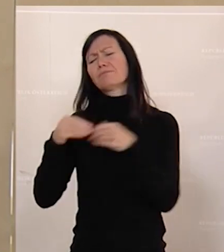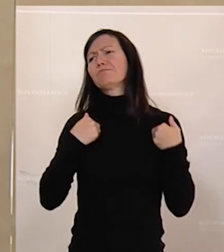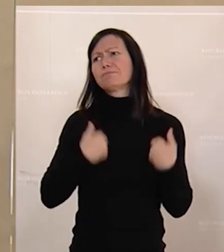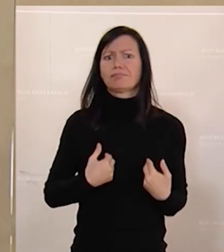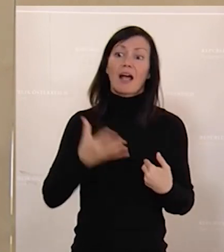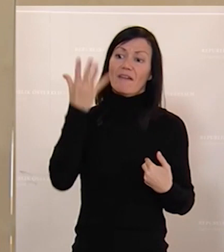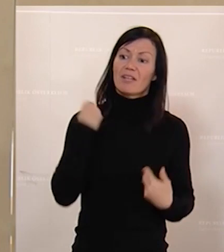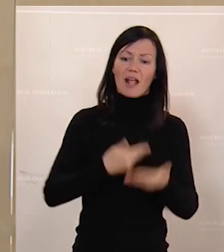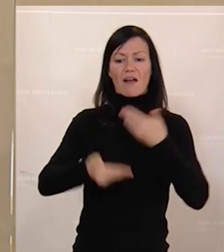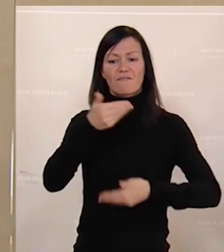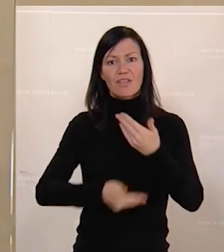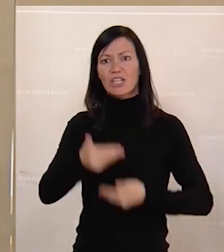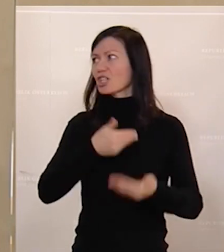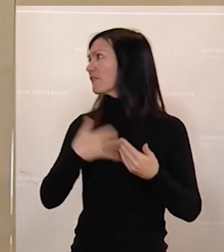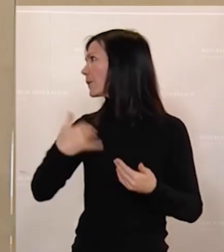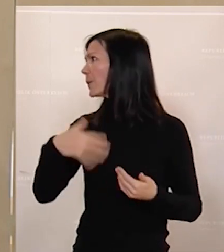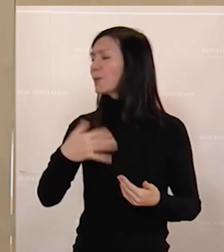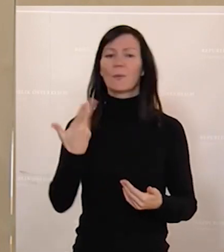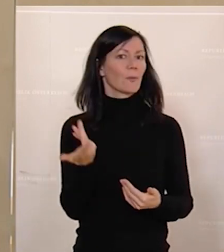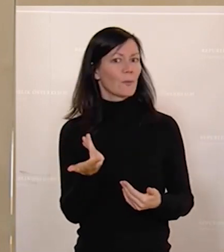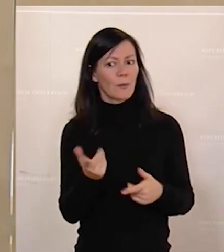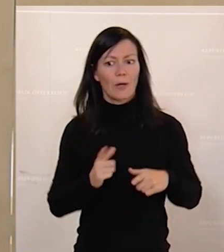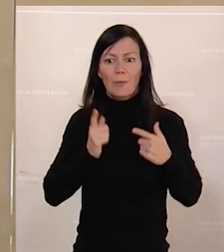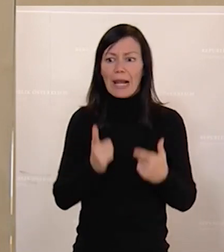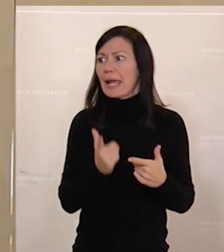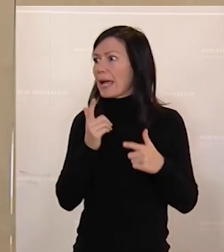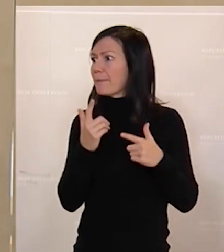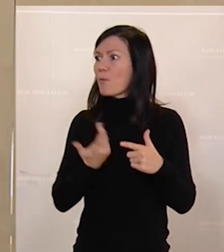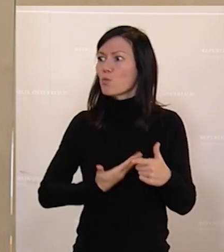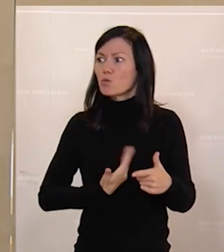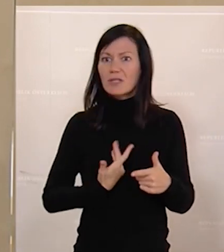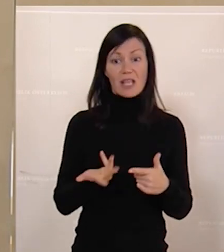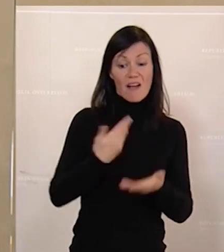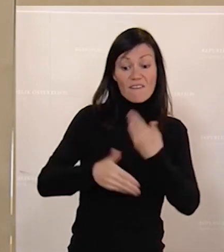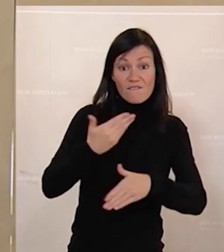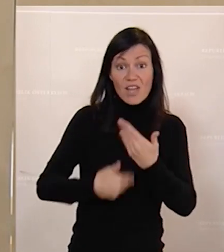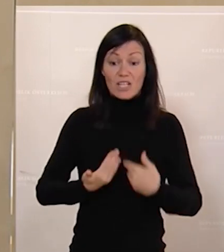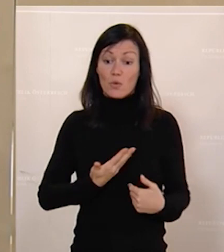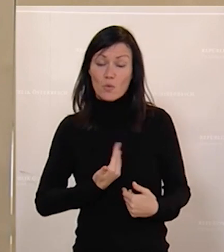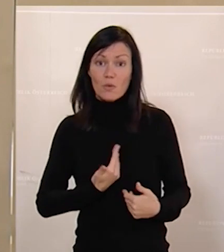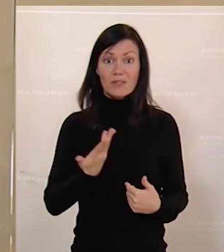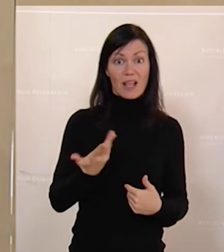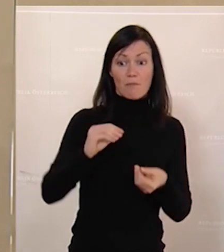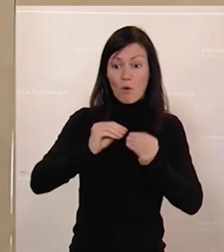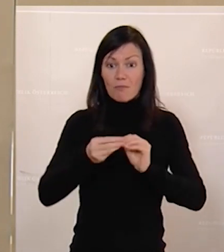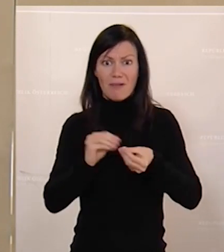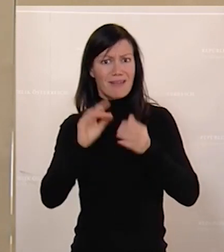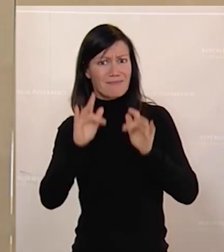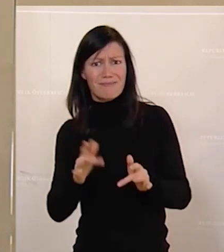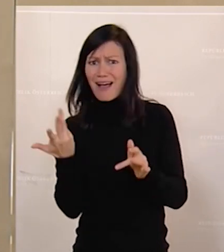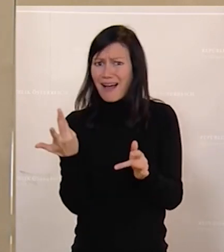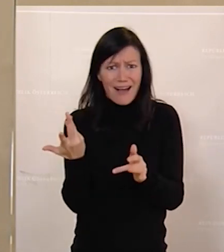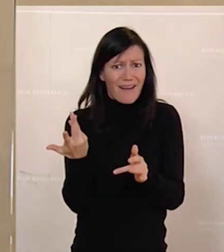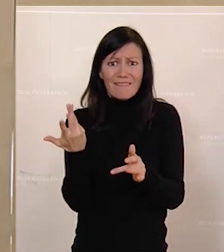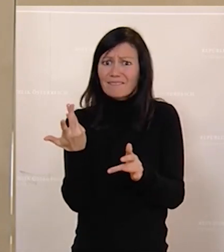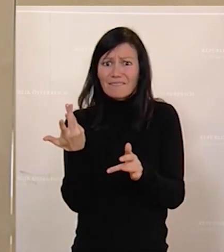wirtschaftliche Existenz. Es sind natürlich auch psychische Probleme und finanzielle, wirtschaftliche Probleme, die handfest und manifest sind tagtäglich,